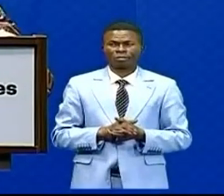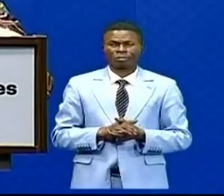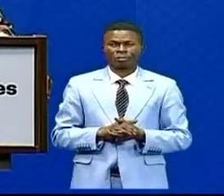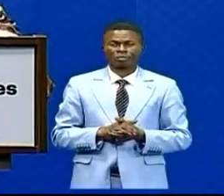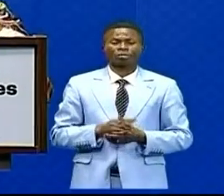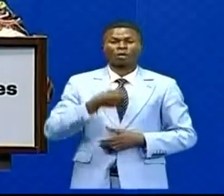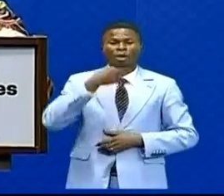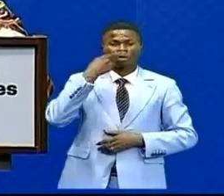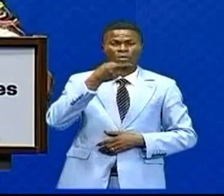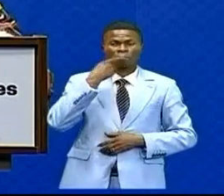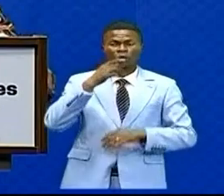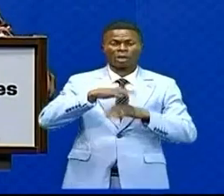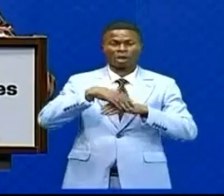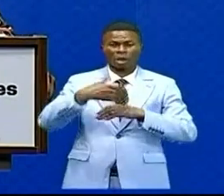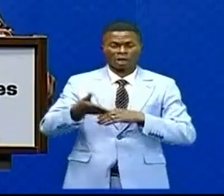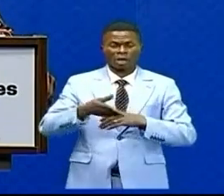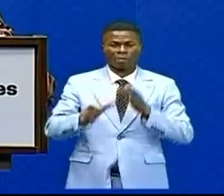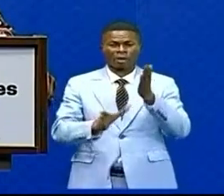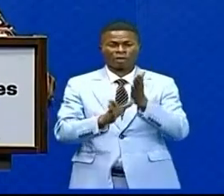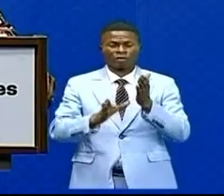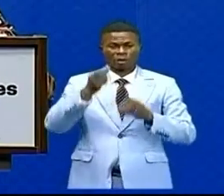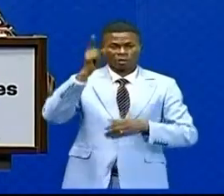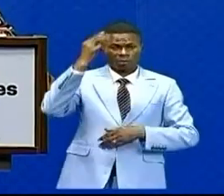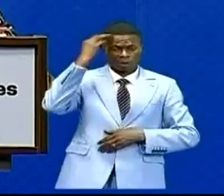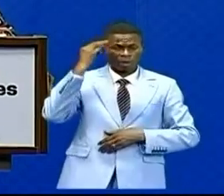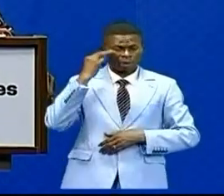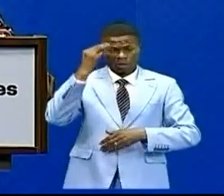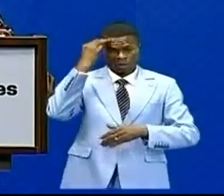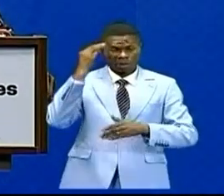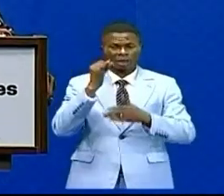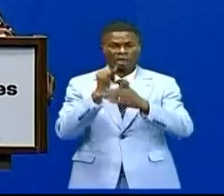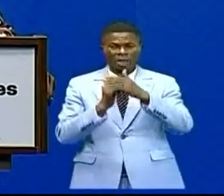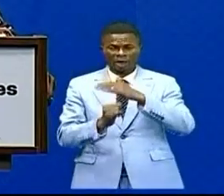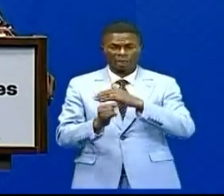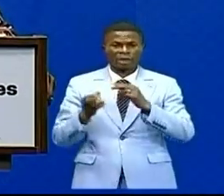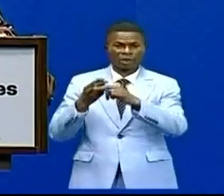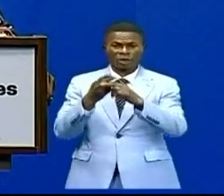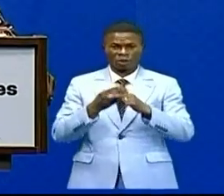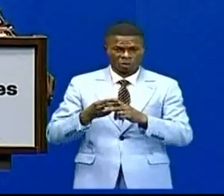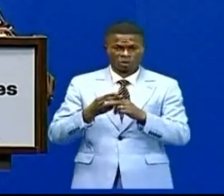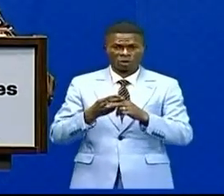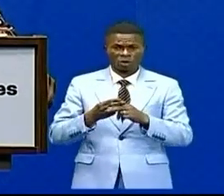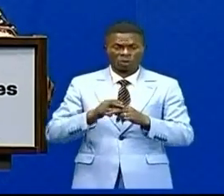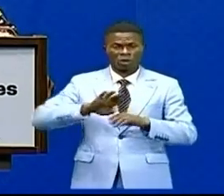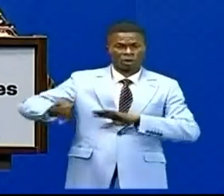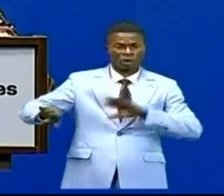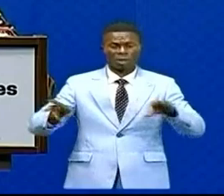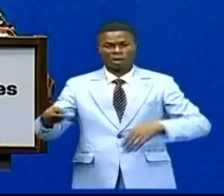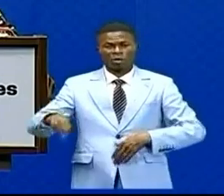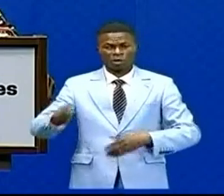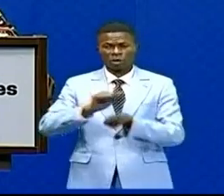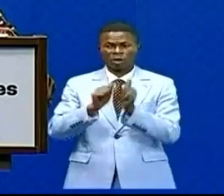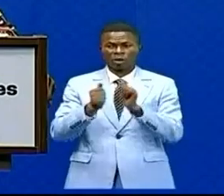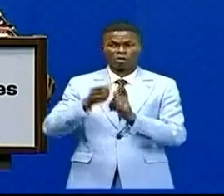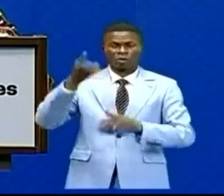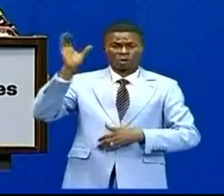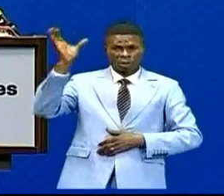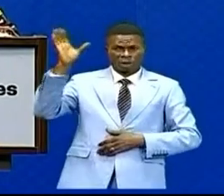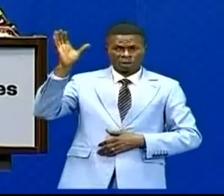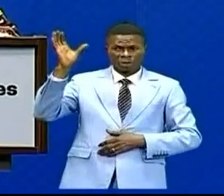Intervenant à la suite du vice-premier ministre, ministre de l'Intérieur, Sécurité, Décentralisation et Affaires